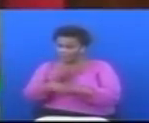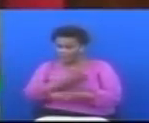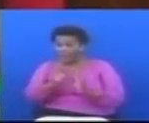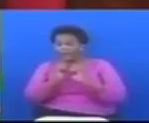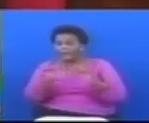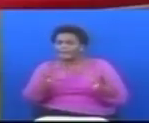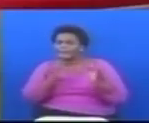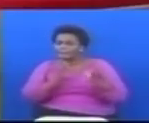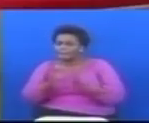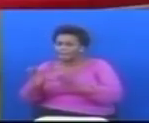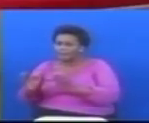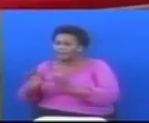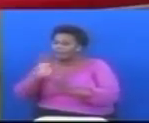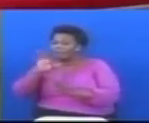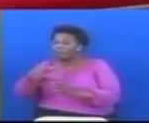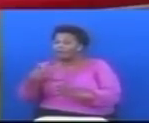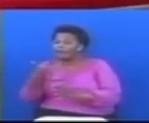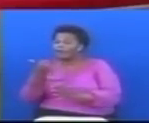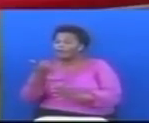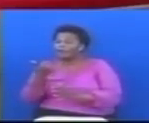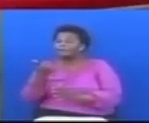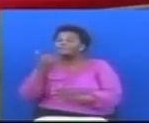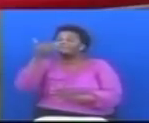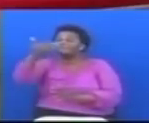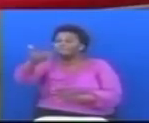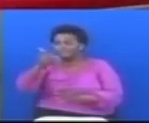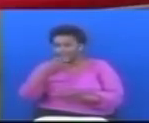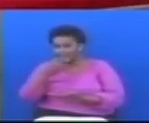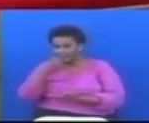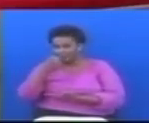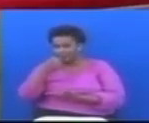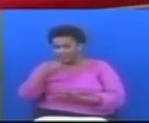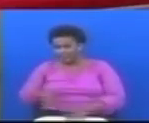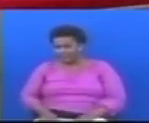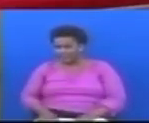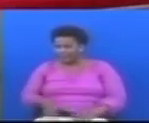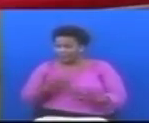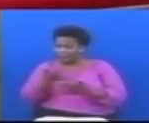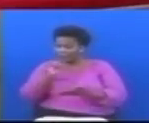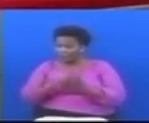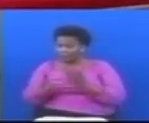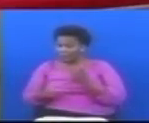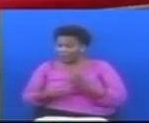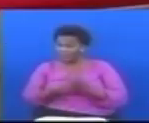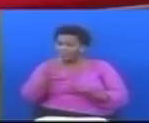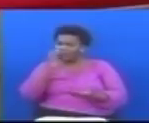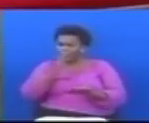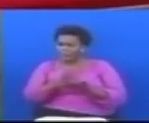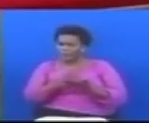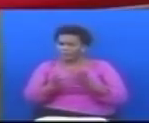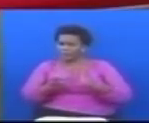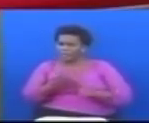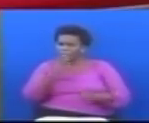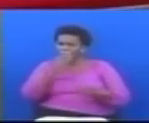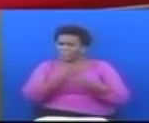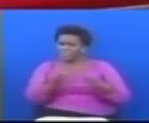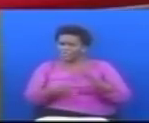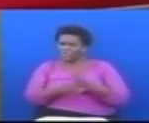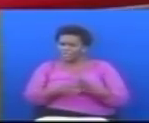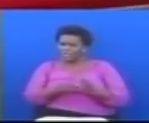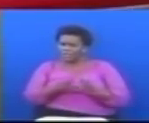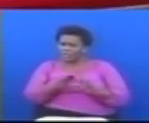mpango katika mwaka wa fedha unaokuja. Kwa maana ya kwamba kidogo kidogo kuna sehemu ambayo tutaanza kujenga kwa kiwango cha